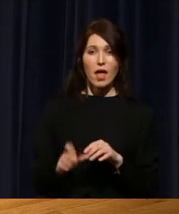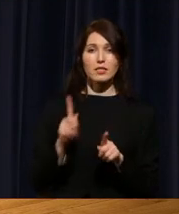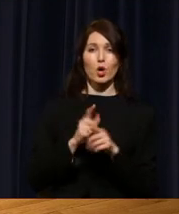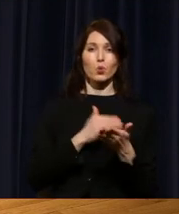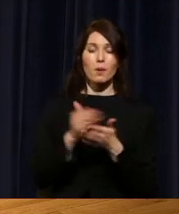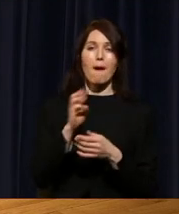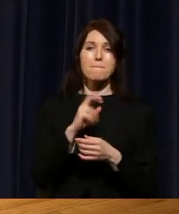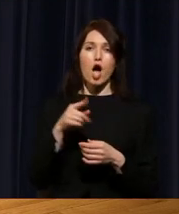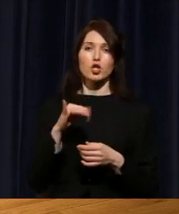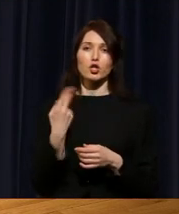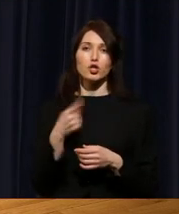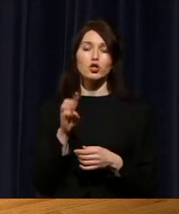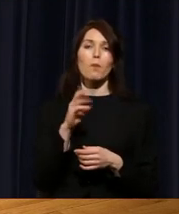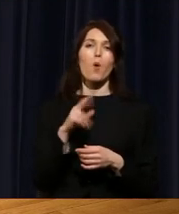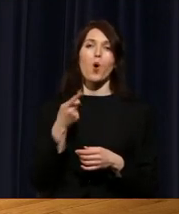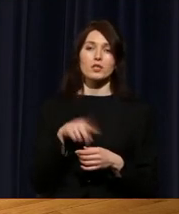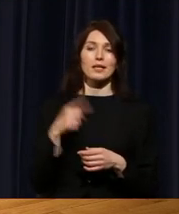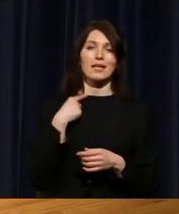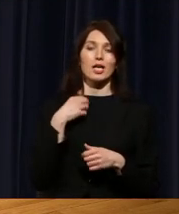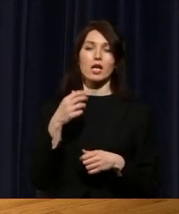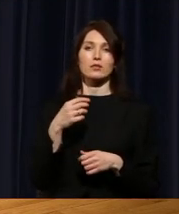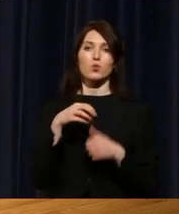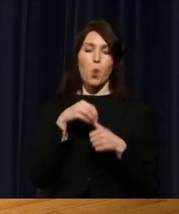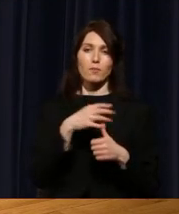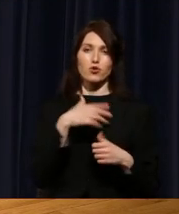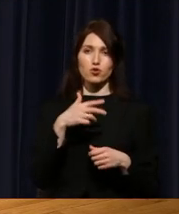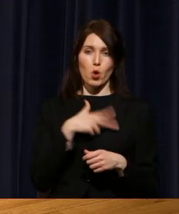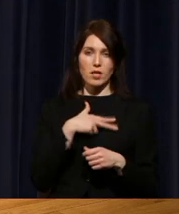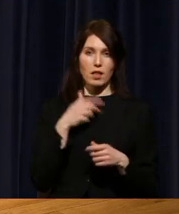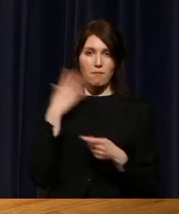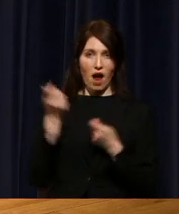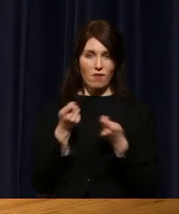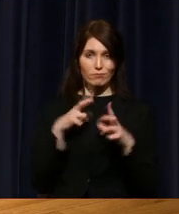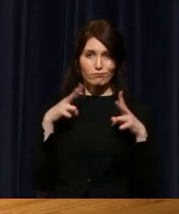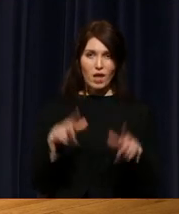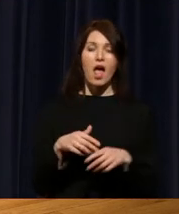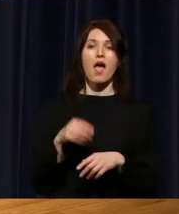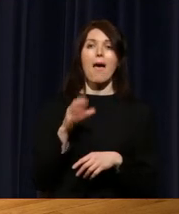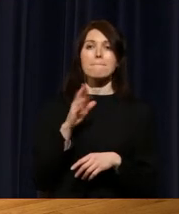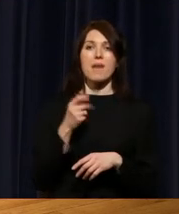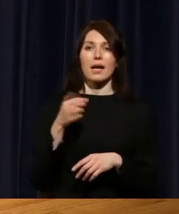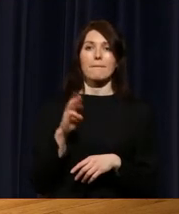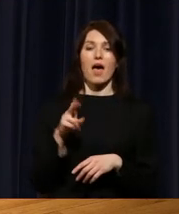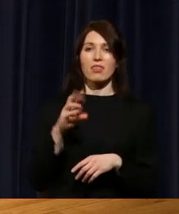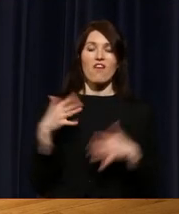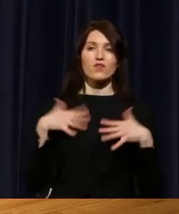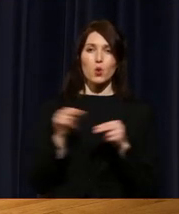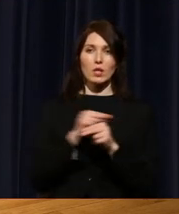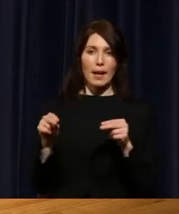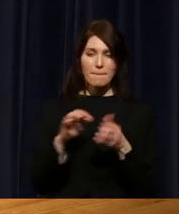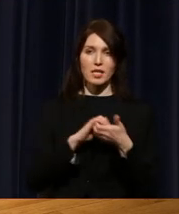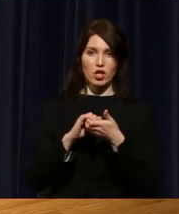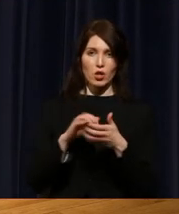turpinot, Mārtiņš Mors ir Rīgas domas sociālās pārvaldes priekšnieks, Elīna Bergman, fizioterapeitu un fizioterapeitu asociācijas valdes